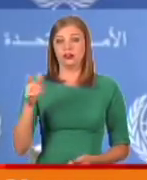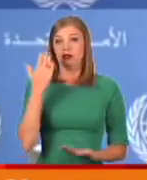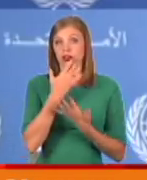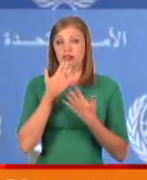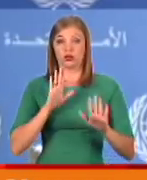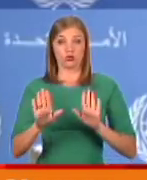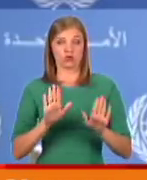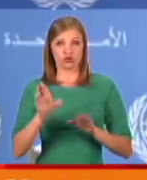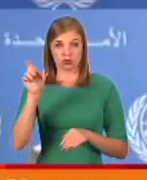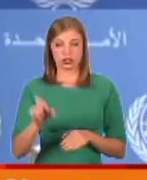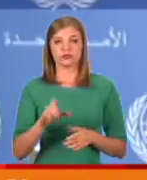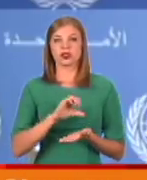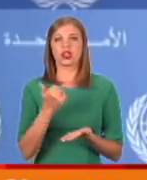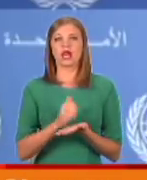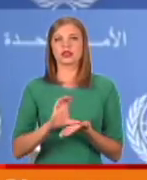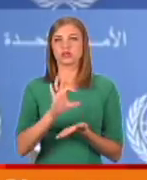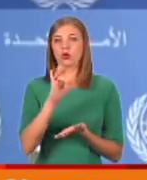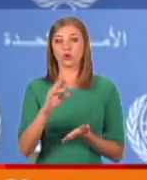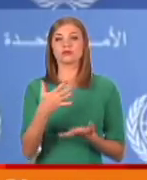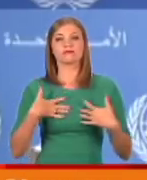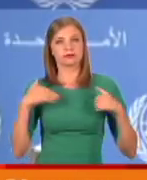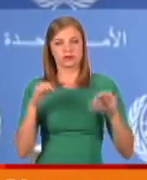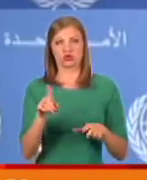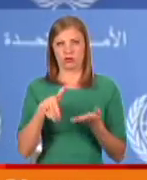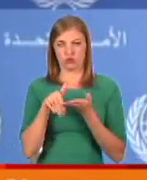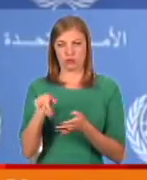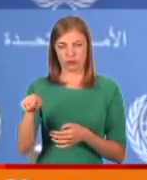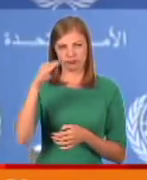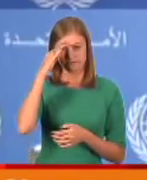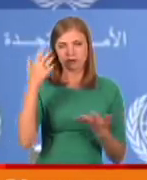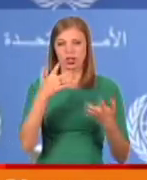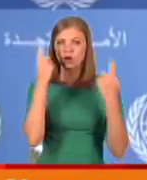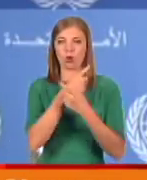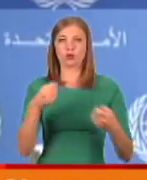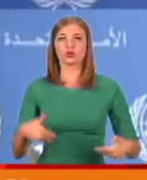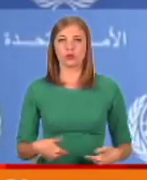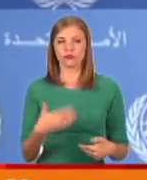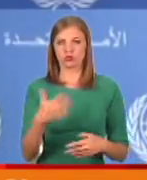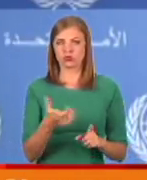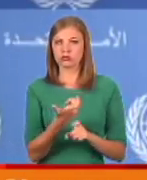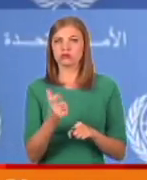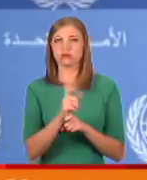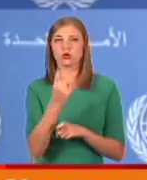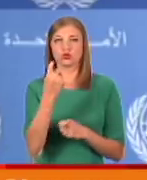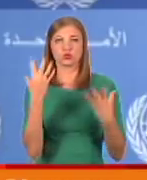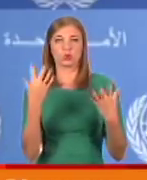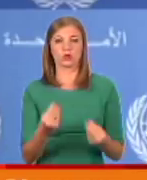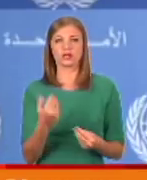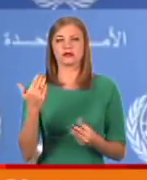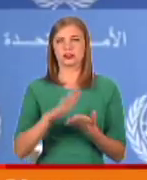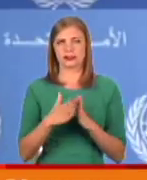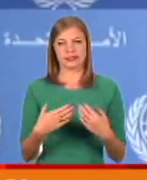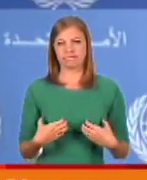Кінорежисер Олег Сенцов. Генсек ООН докладає всіх зусиль, аби допомогти Олегові Сенцову, який оголосив голодування, що триває вже понад 100 днів. Його